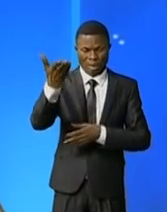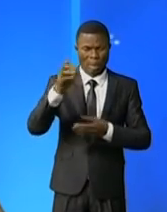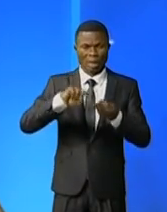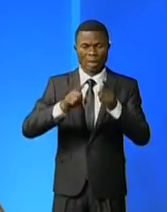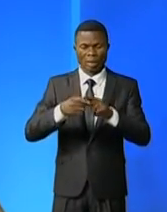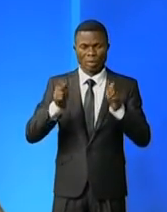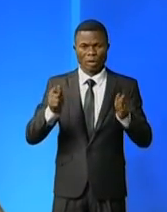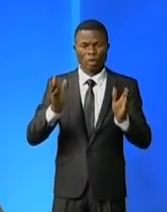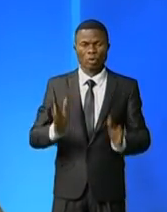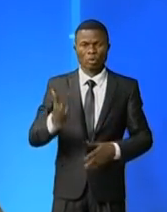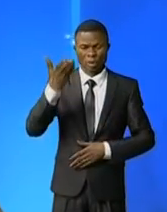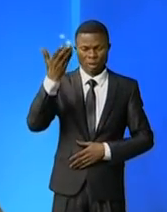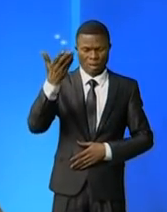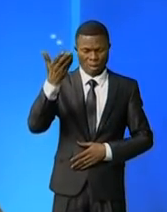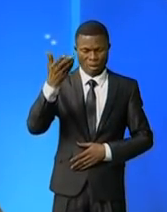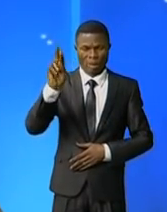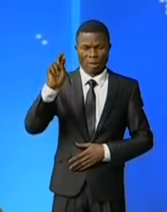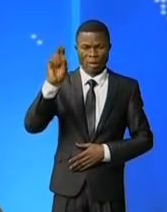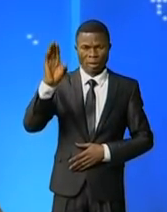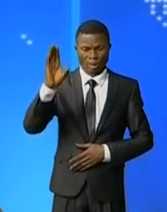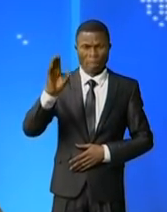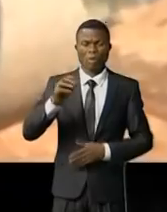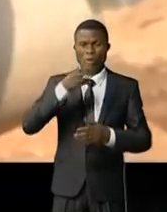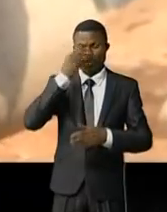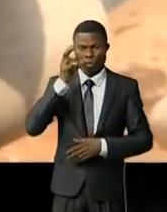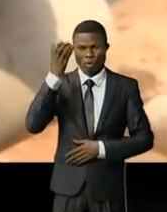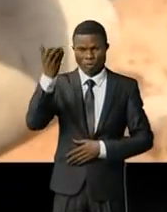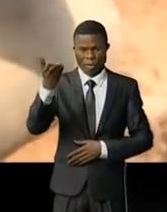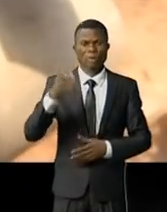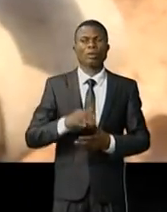Les détails avec Betty Mboula de la RTNC Bukavu.